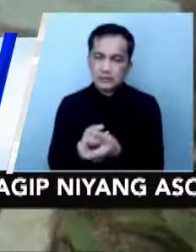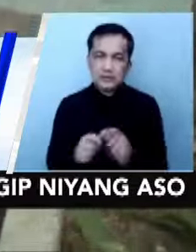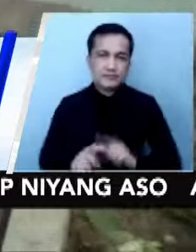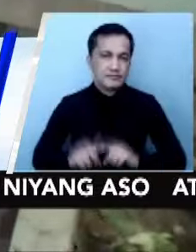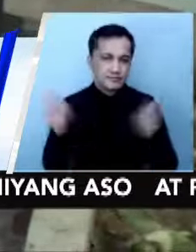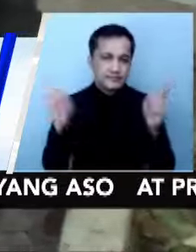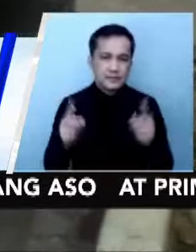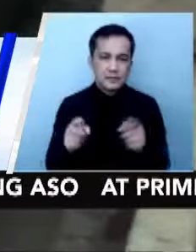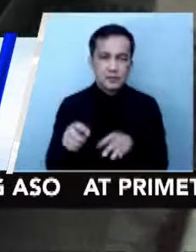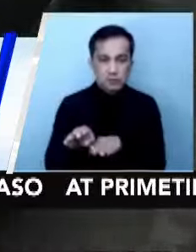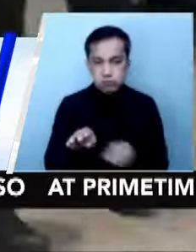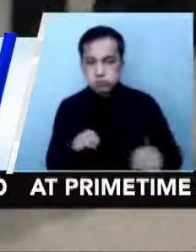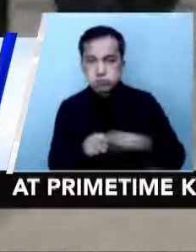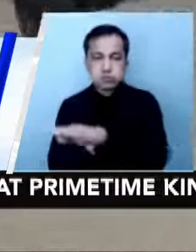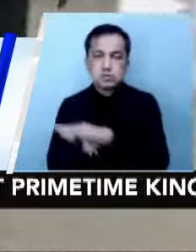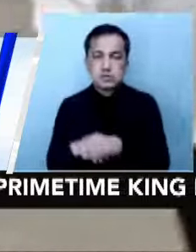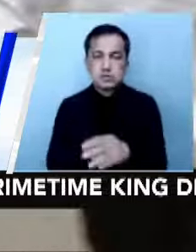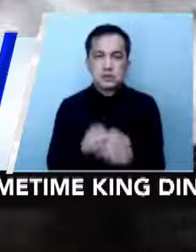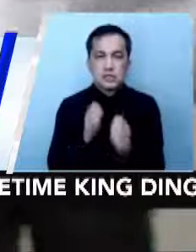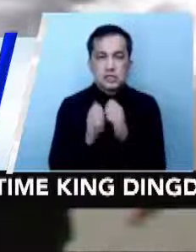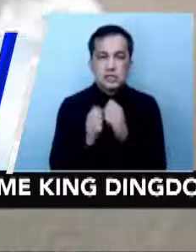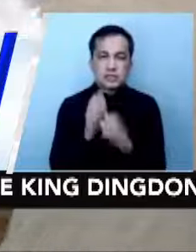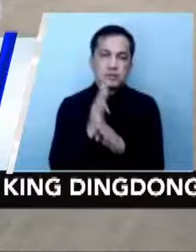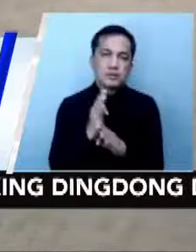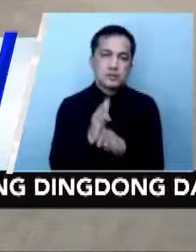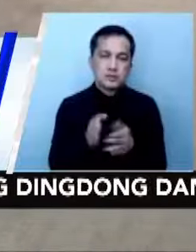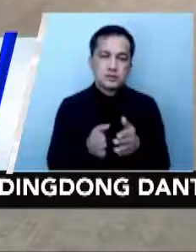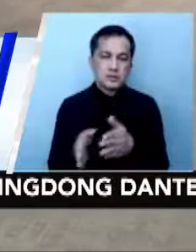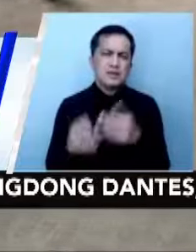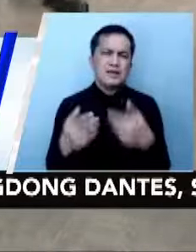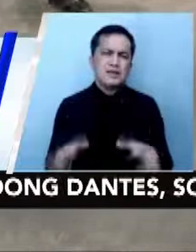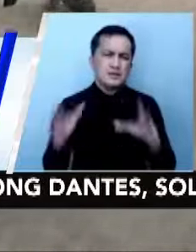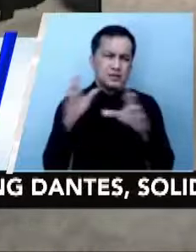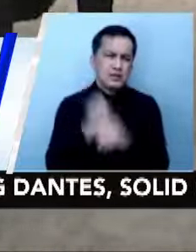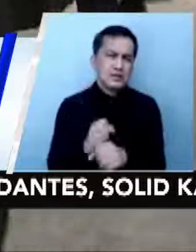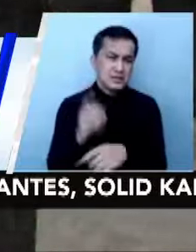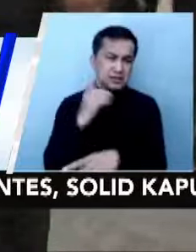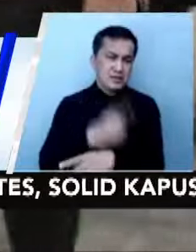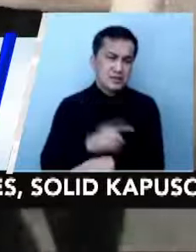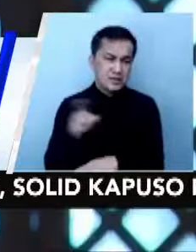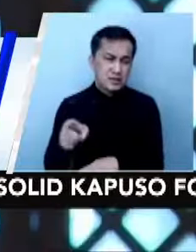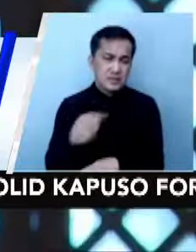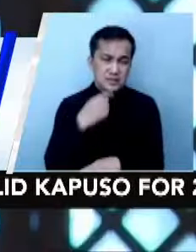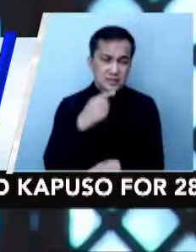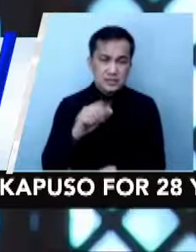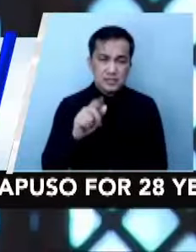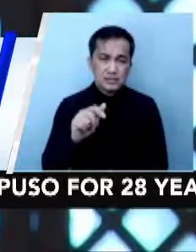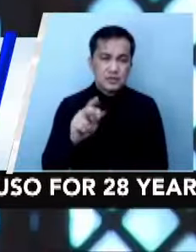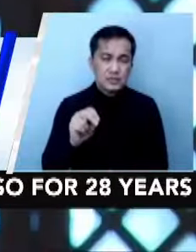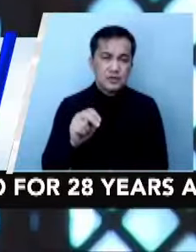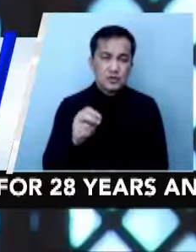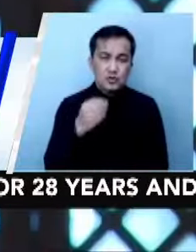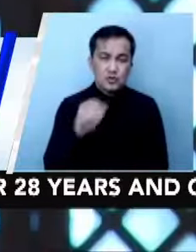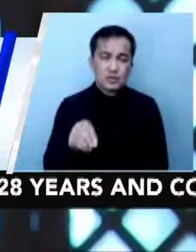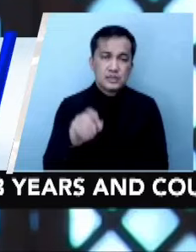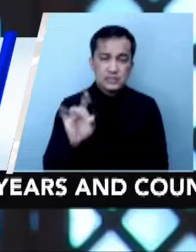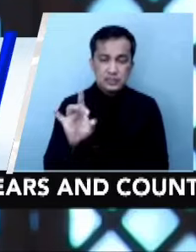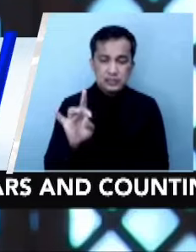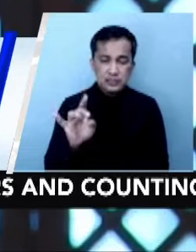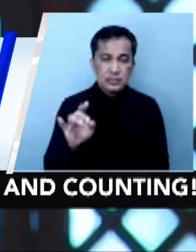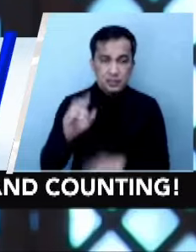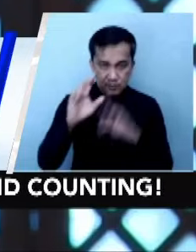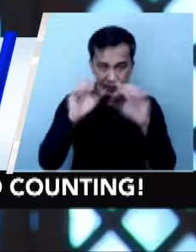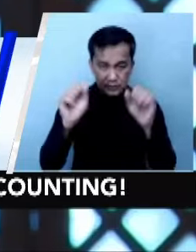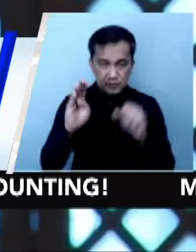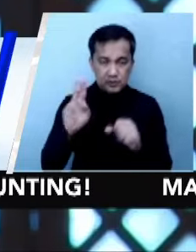pa sa EDSA bus carousel. Tapos na dapat ang mga araw na yan dahil base sa Administrative Order 18 ni Pangulong Bongbong Marcos na